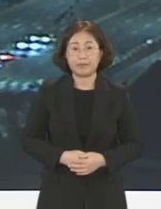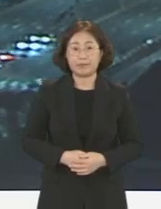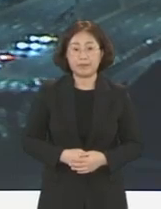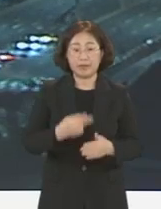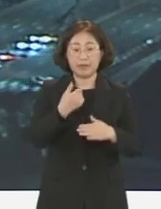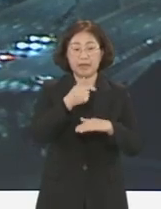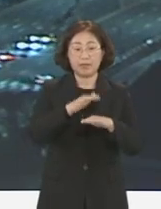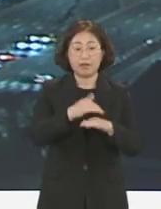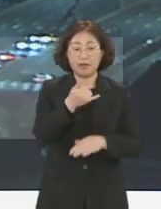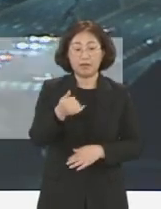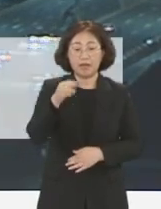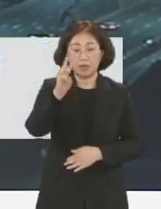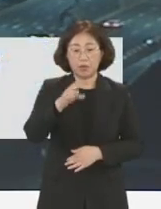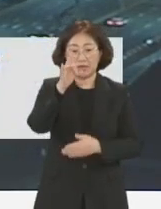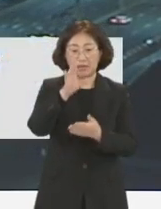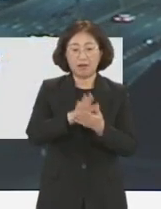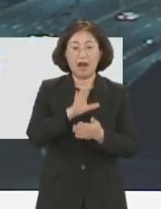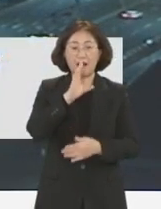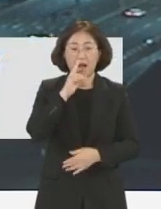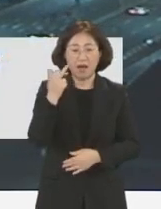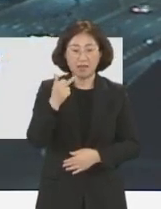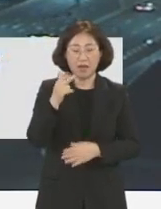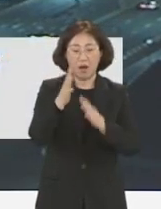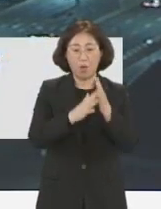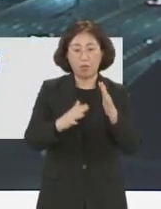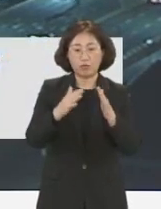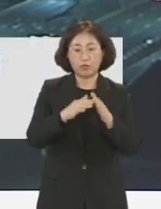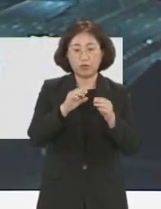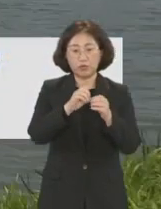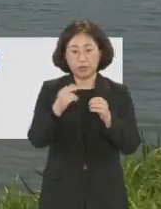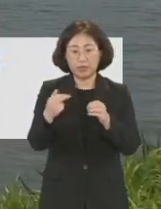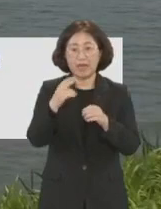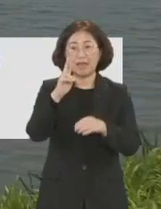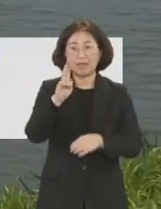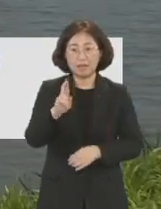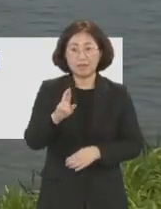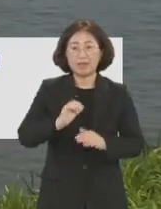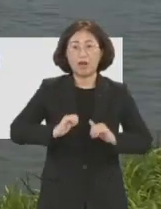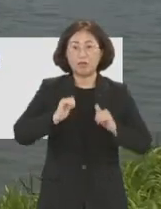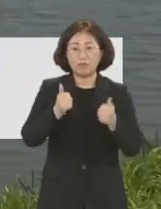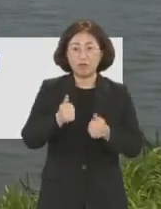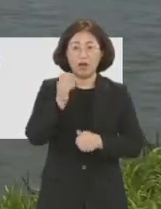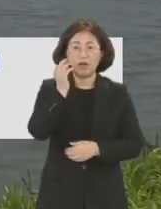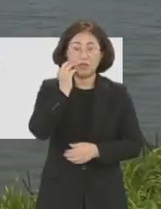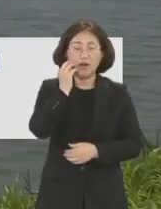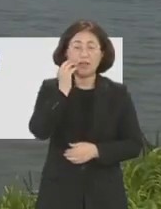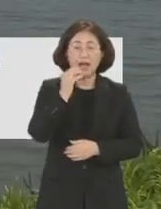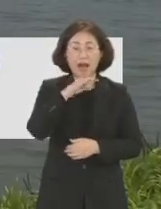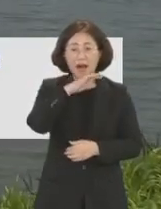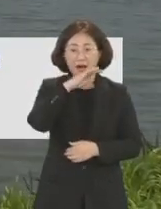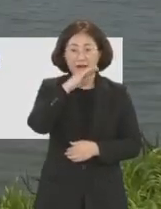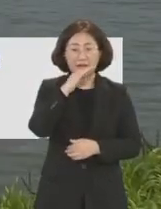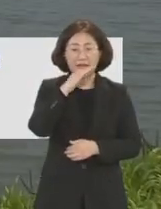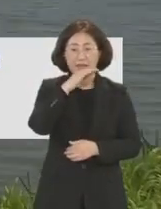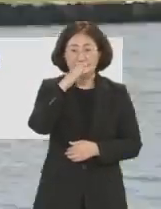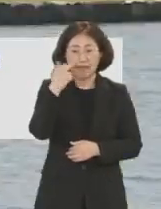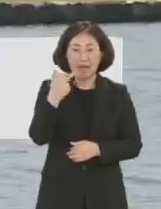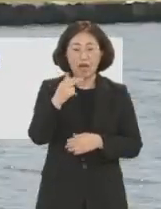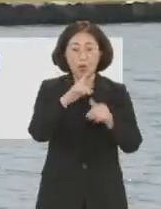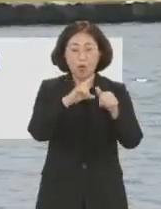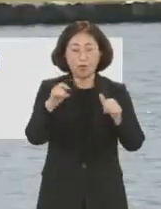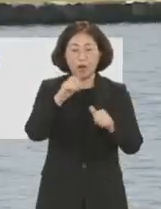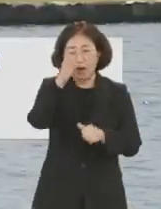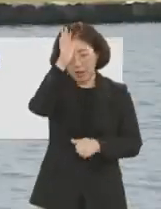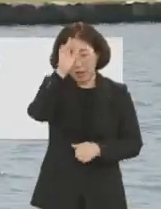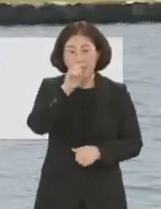대전과 세종을 비롯해 천안과 아산 공조와 논산 금산 부여와 청양 예산 보령 홍성 계룡